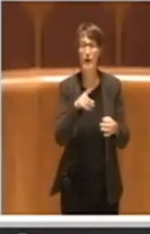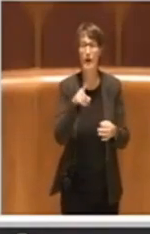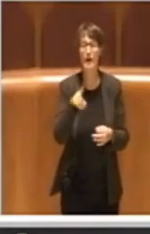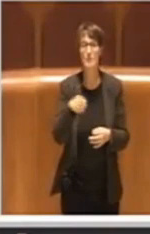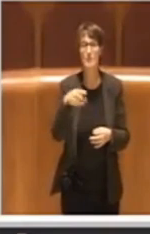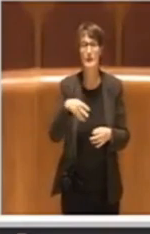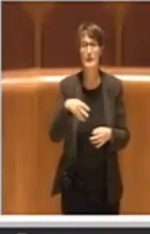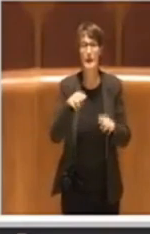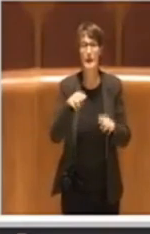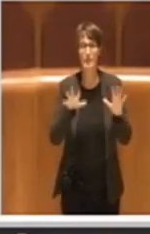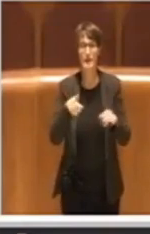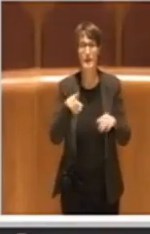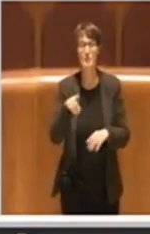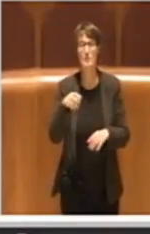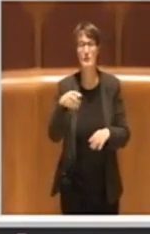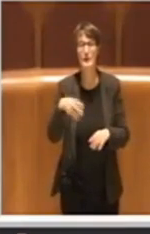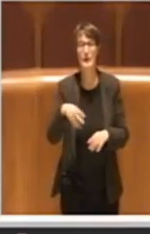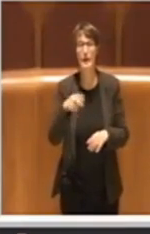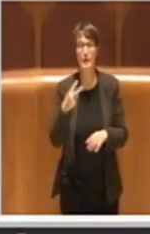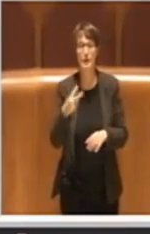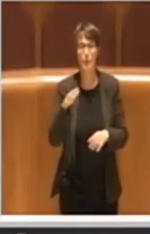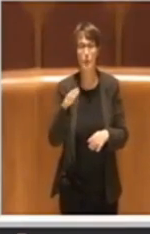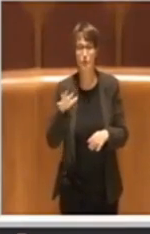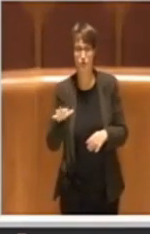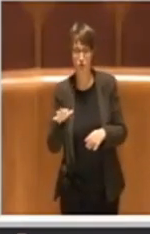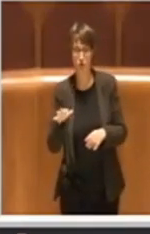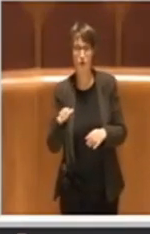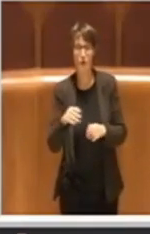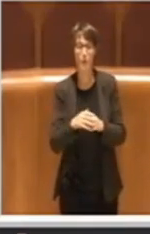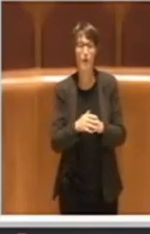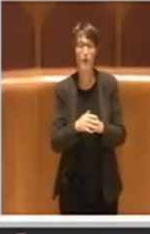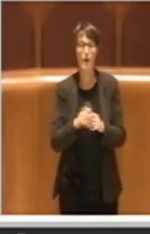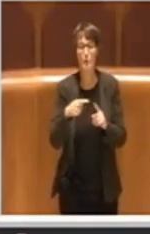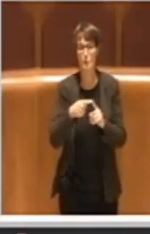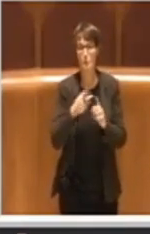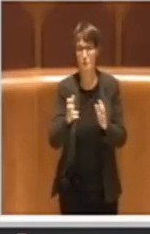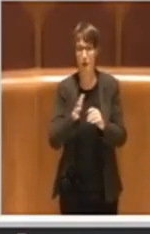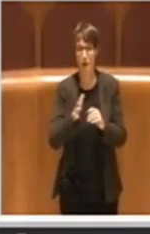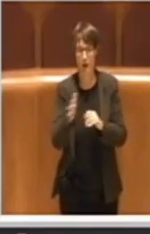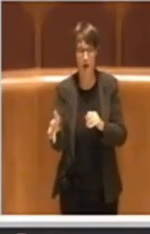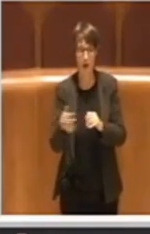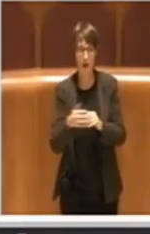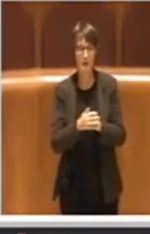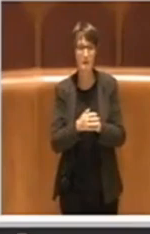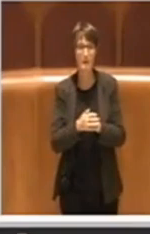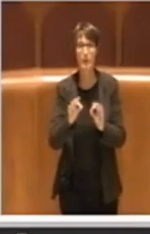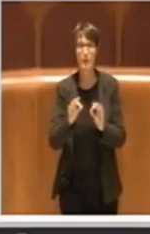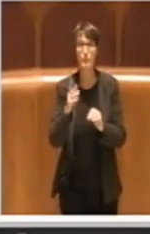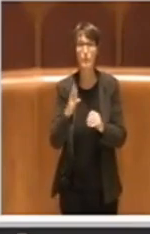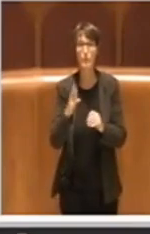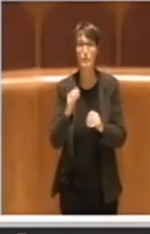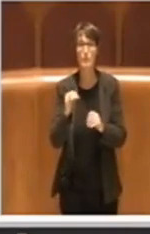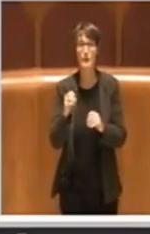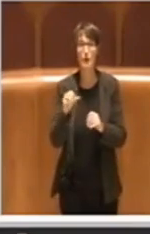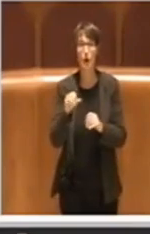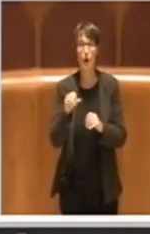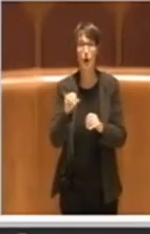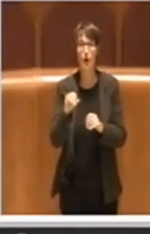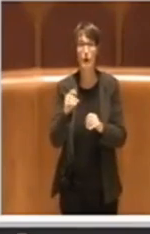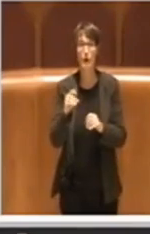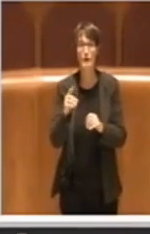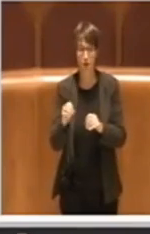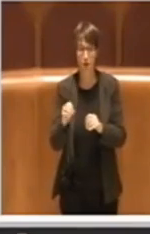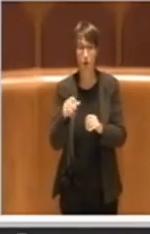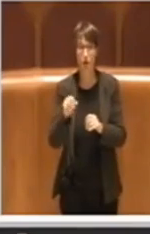biossido di azoto no2 sappiamo che in particolare il biossido d'azoto e ascrivibile al traffico veicolare